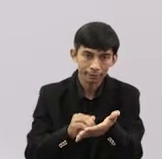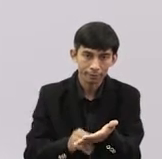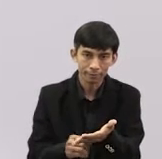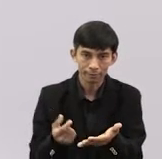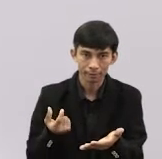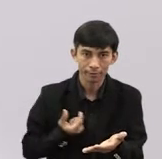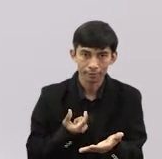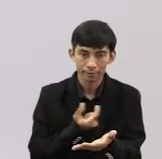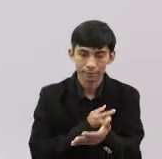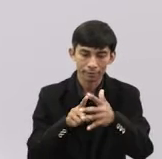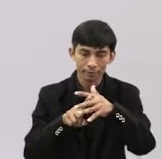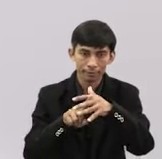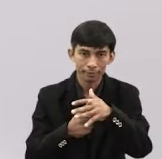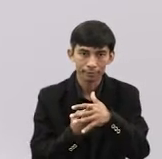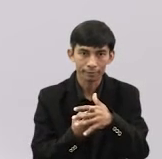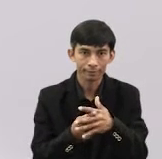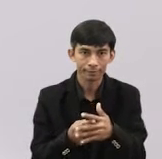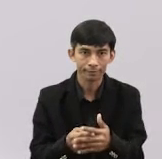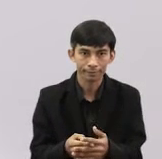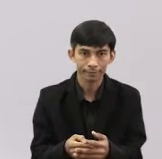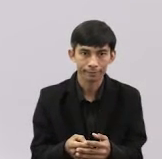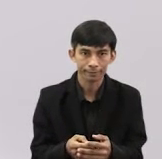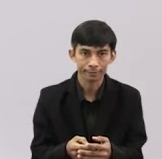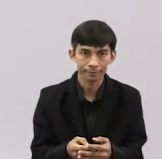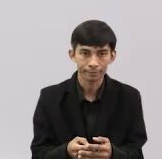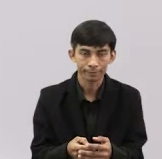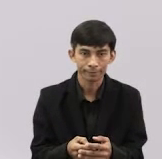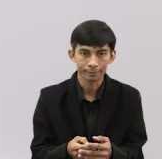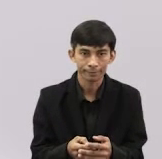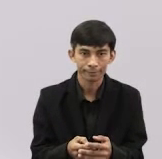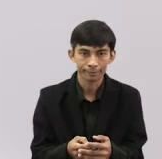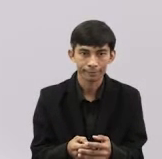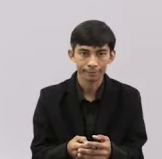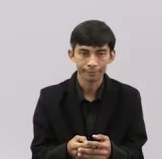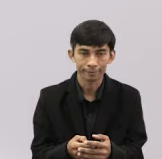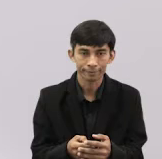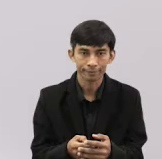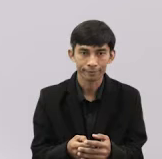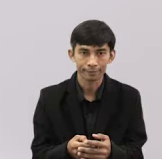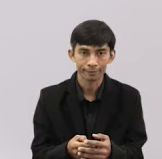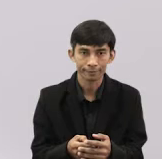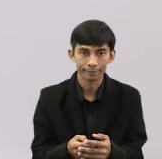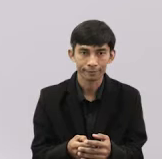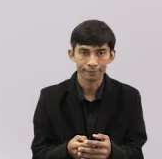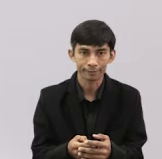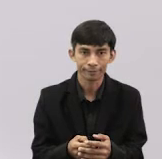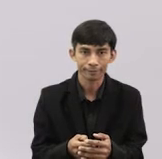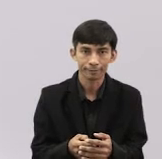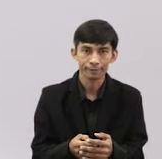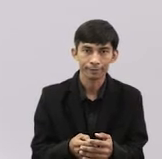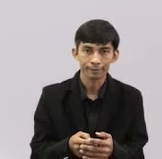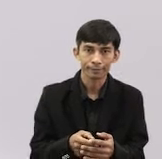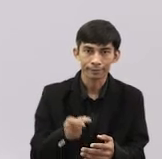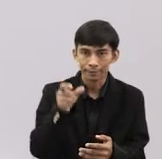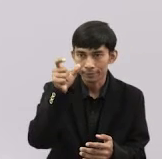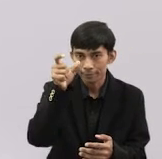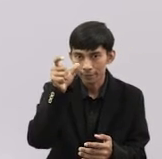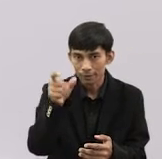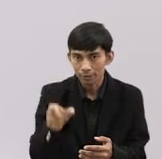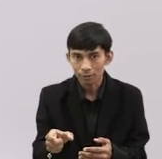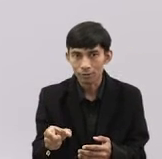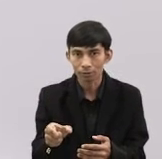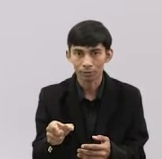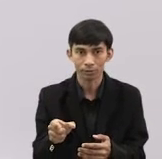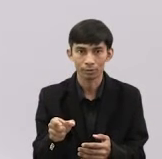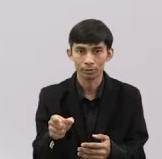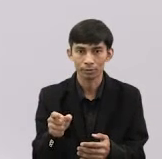Đói chập đám bí. Bí ná con. Cư bí tung tu sự phiệp hiệp đọc mốc.